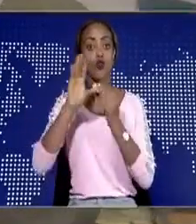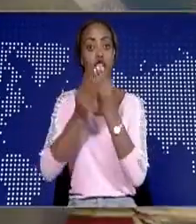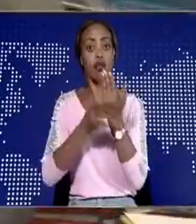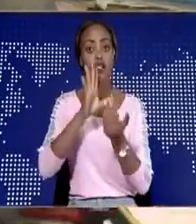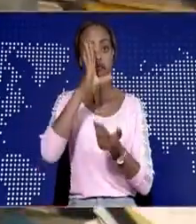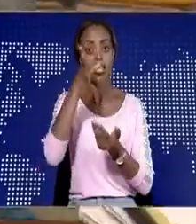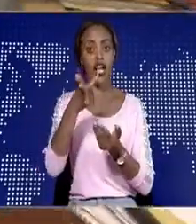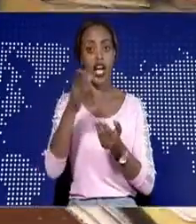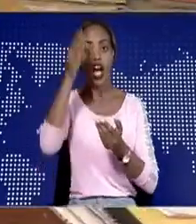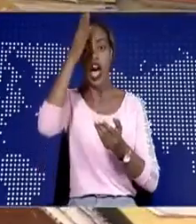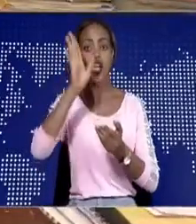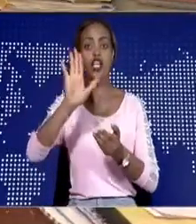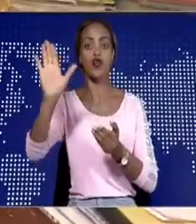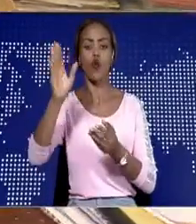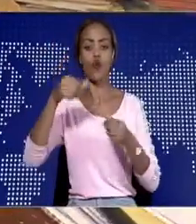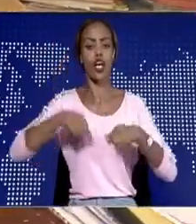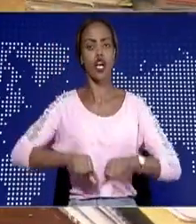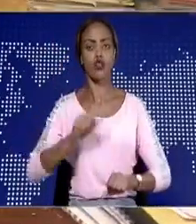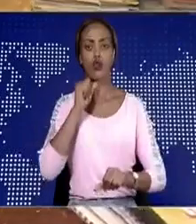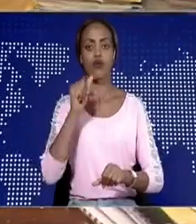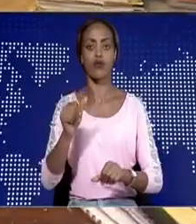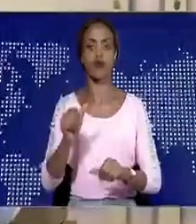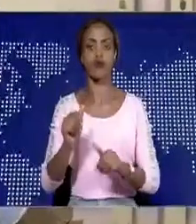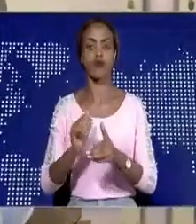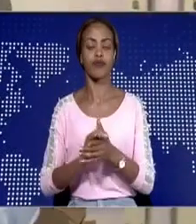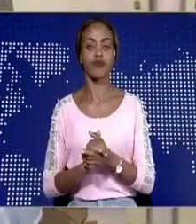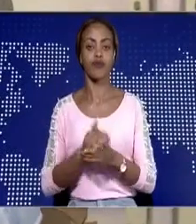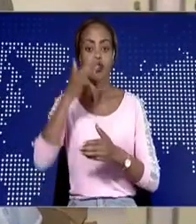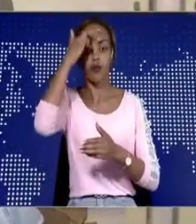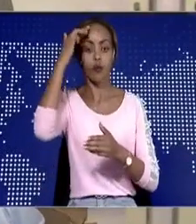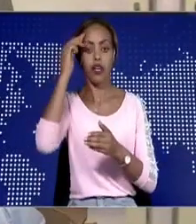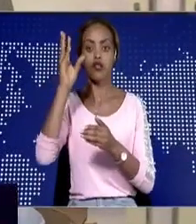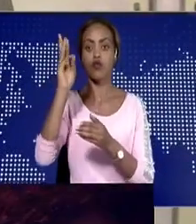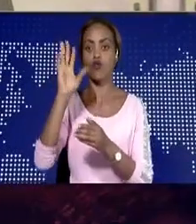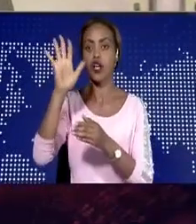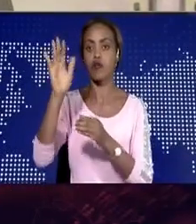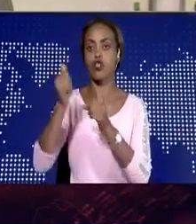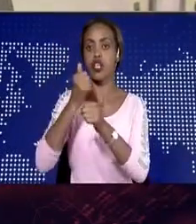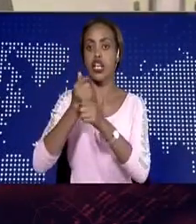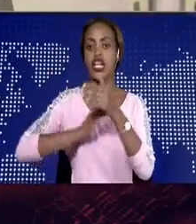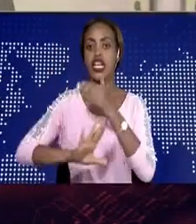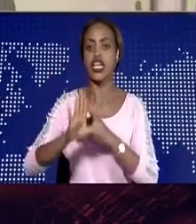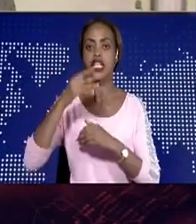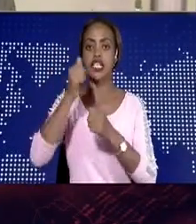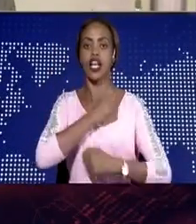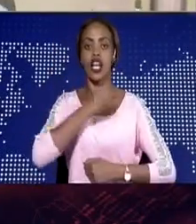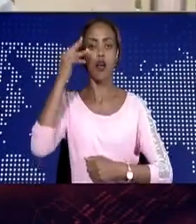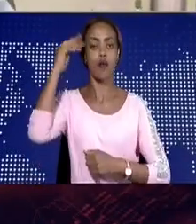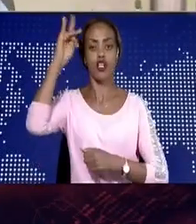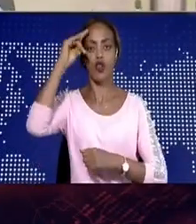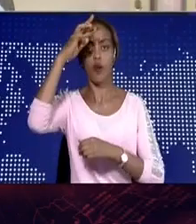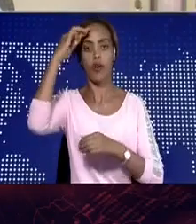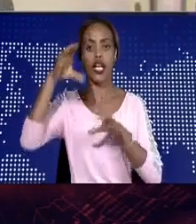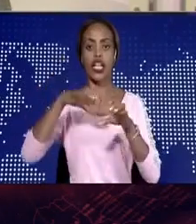ምስተፈጠረ ኣያታትኩም ከይትጠልሙ። ብምክንያት መበል 65 ዕለተ ልደት ተጋላይ መለስ ዜናዊ ምክንያት